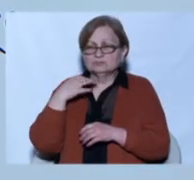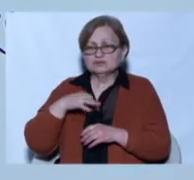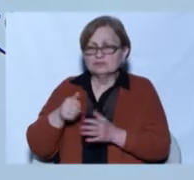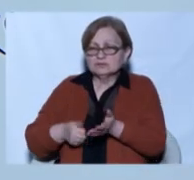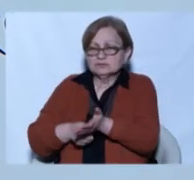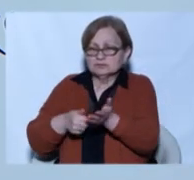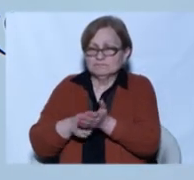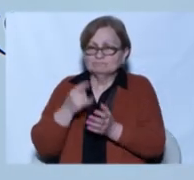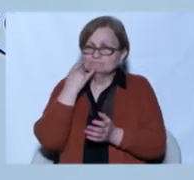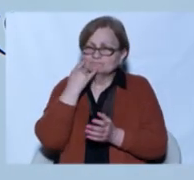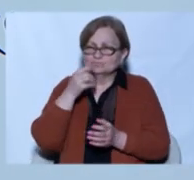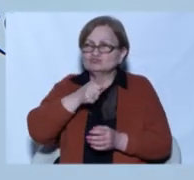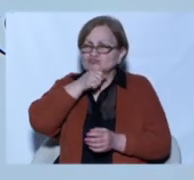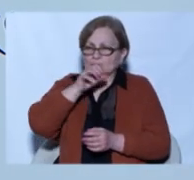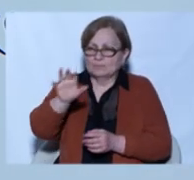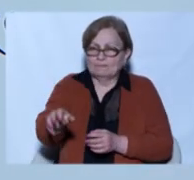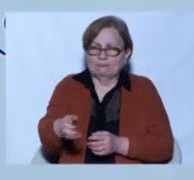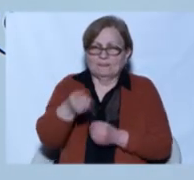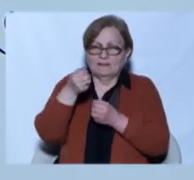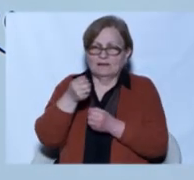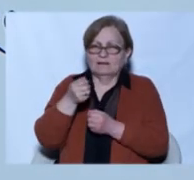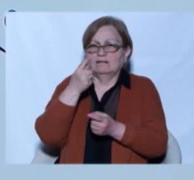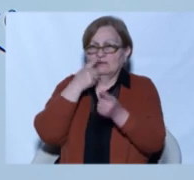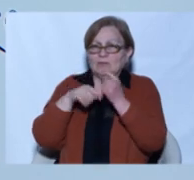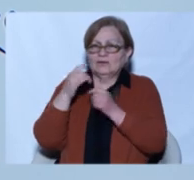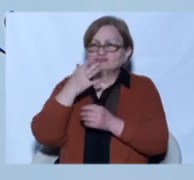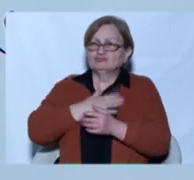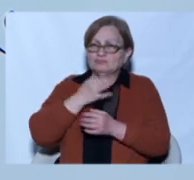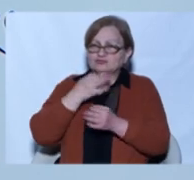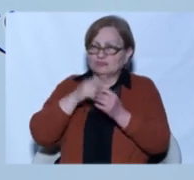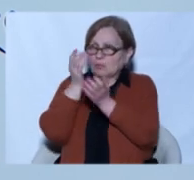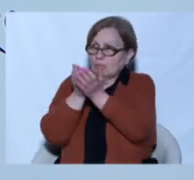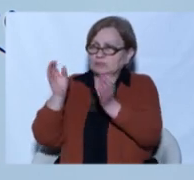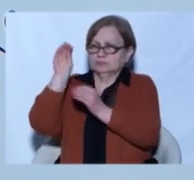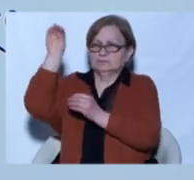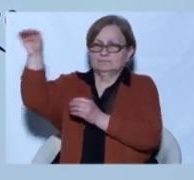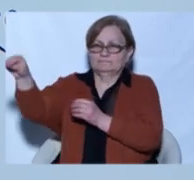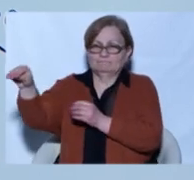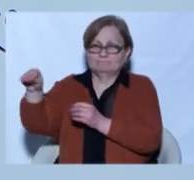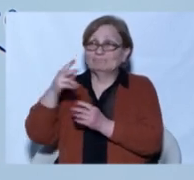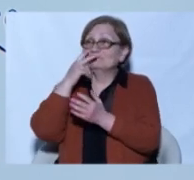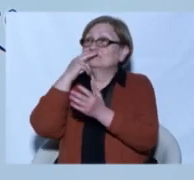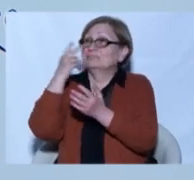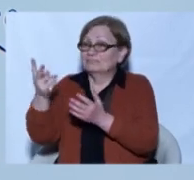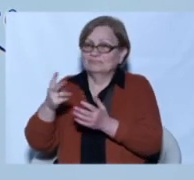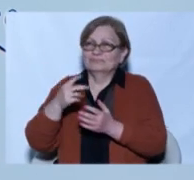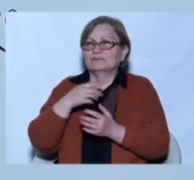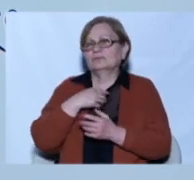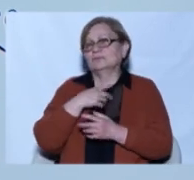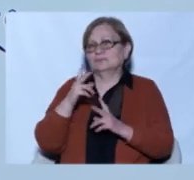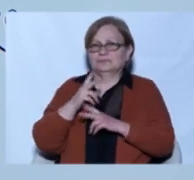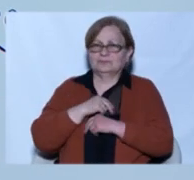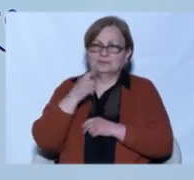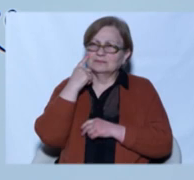ბარტყს. დიდმა კაცმა ბიჭი ხელში აიყვანა და ბარტყი ბუდეში ჩასვეს. ეს რომ დავინახე, თვალებს არ